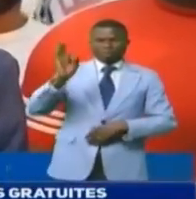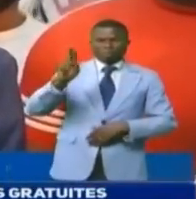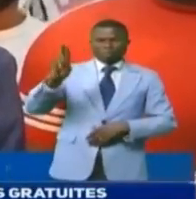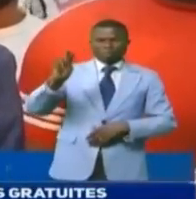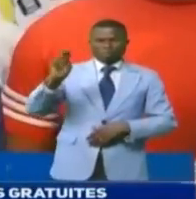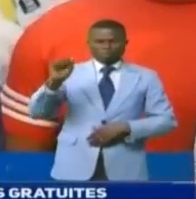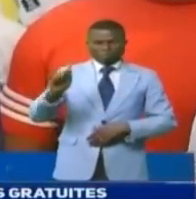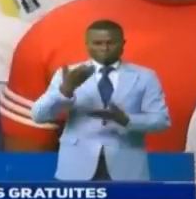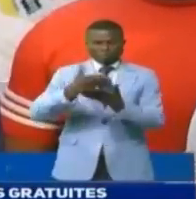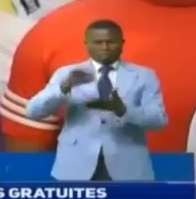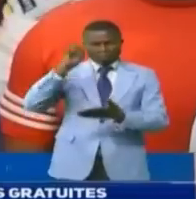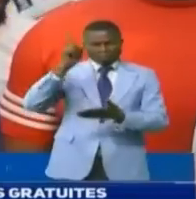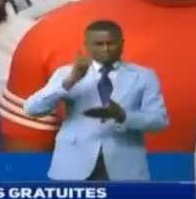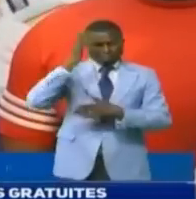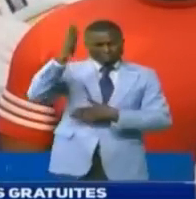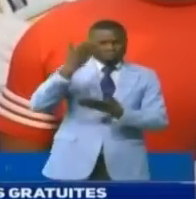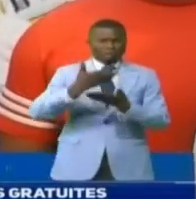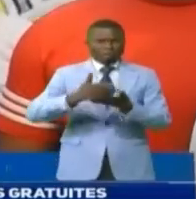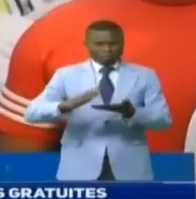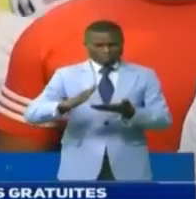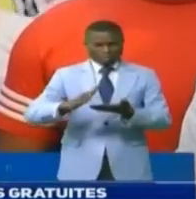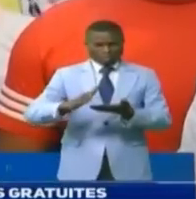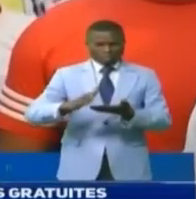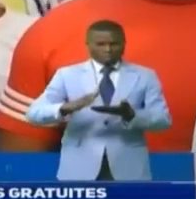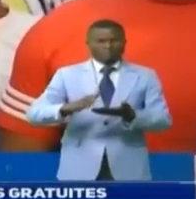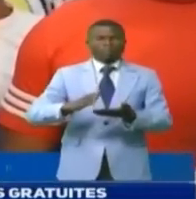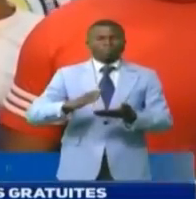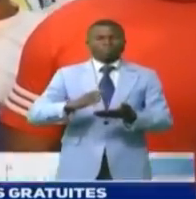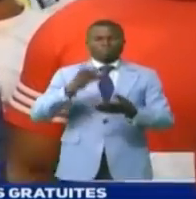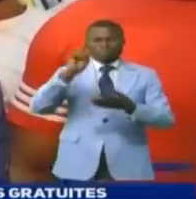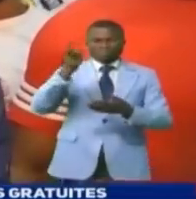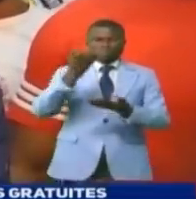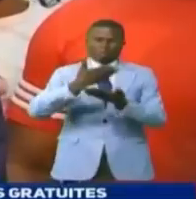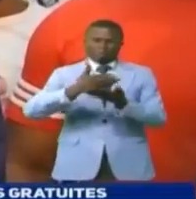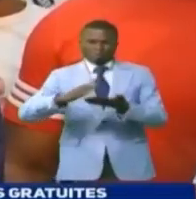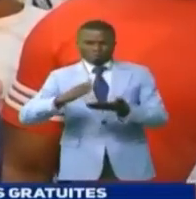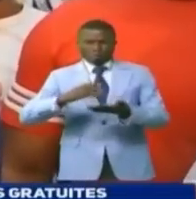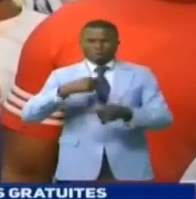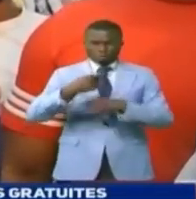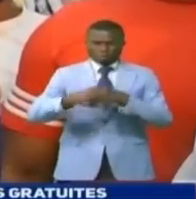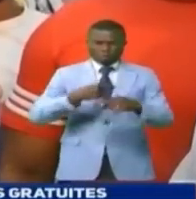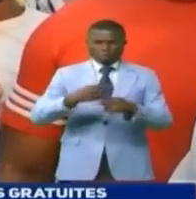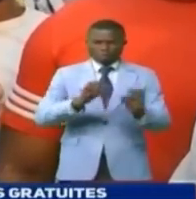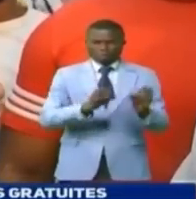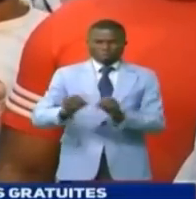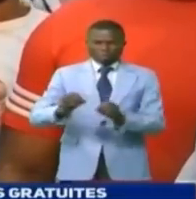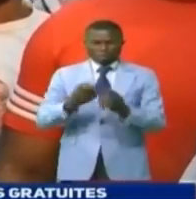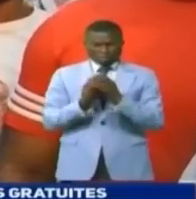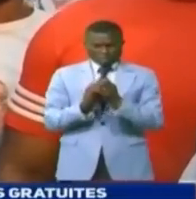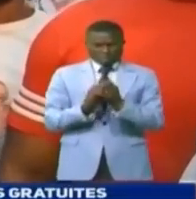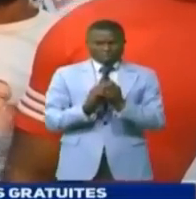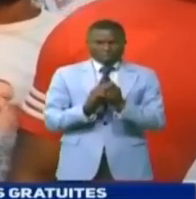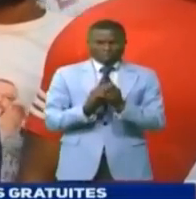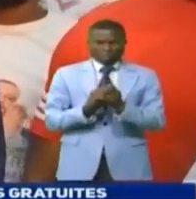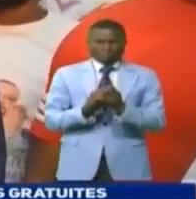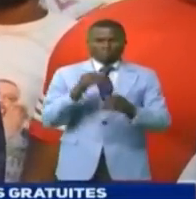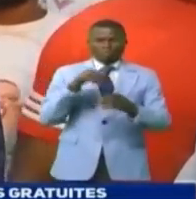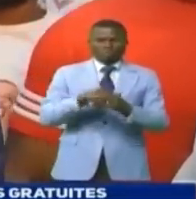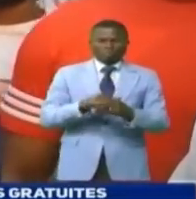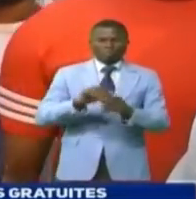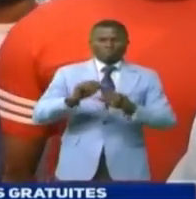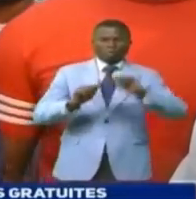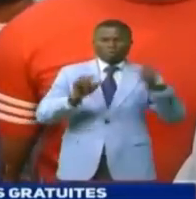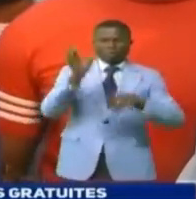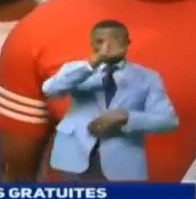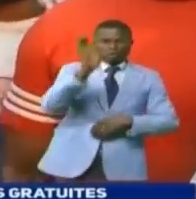première phase. La prochaine étape ne pourra être que la deuxième phase que nous allons organiser dans les tout prochains jours dans d'autres communes